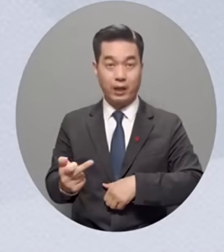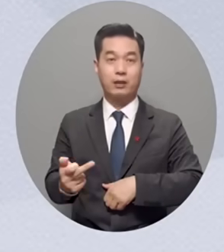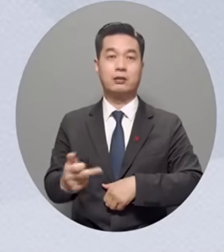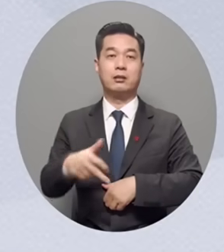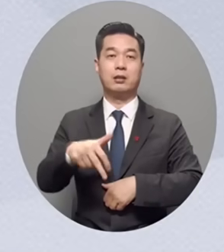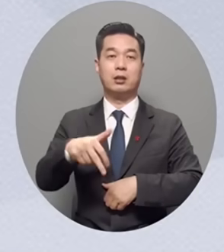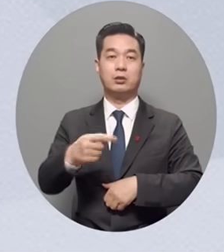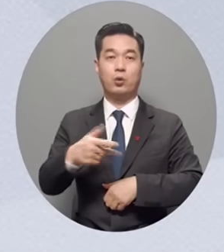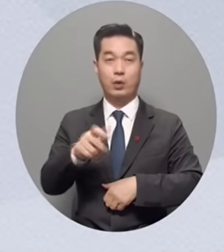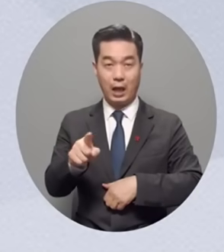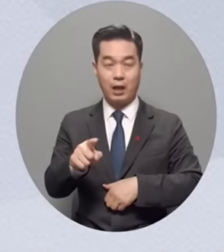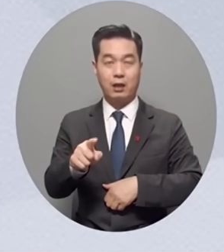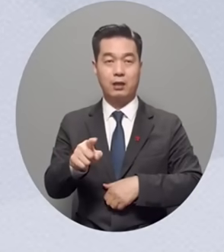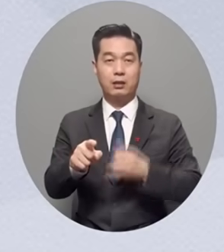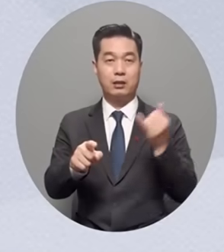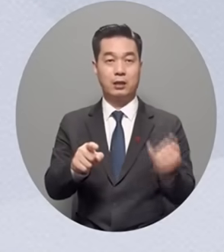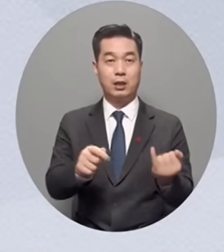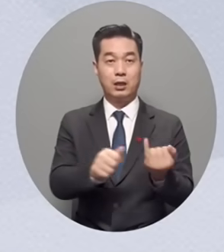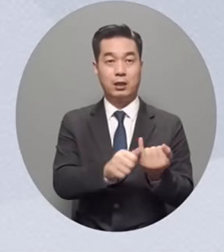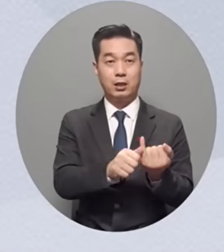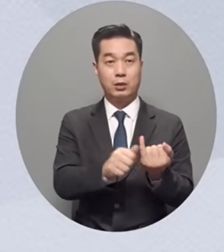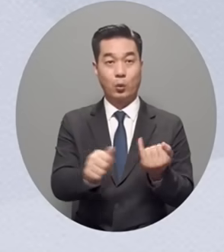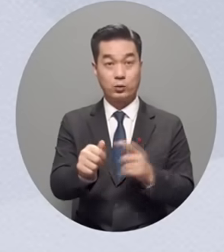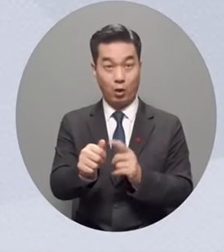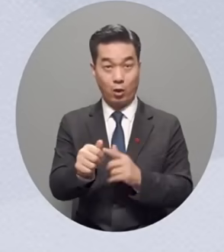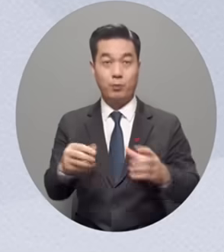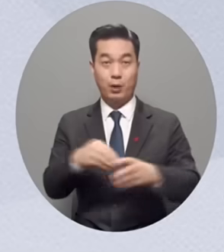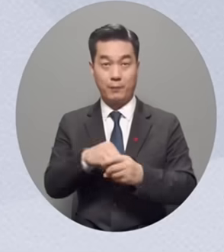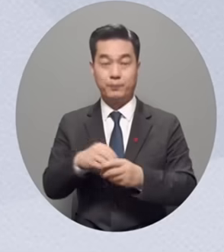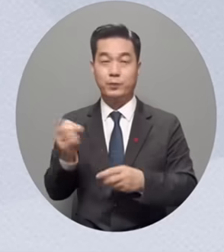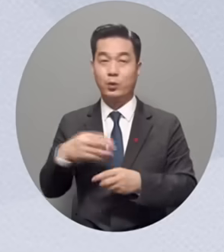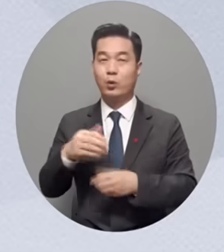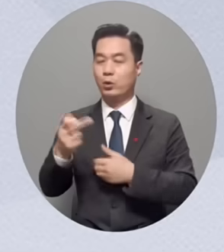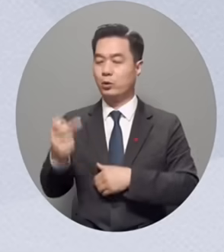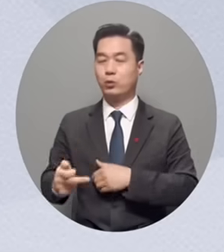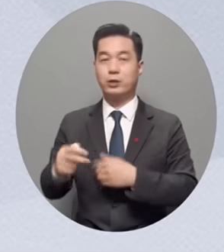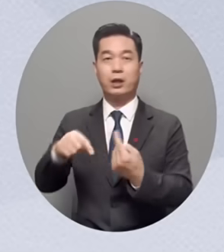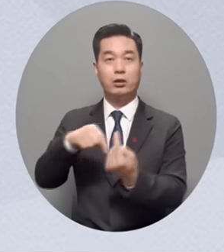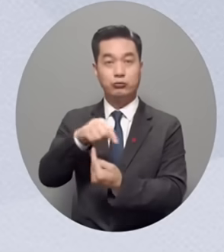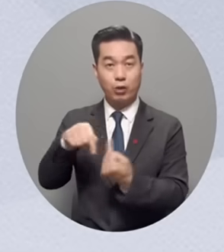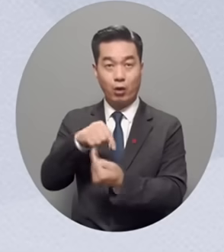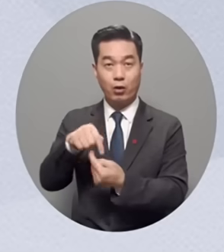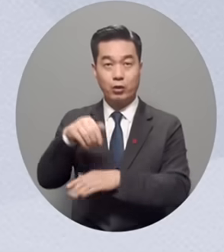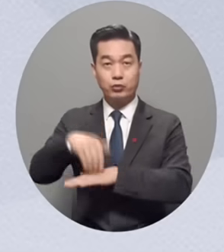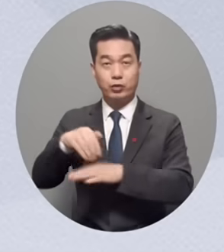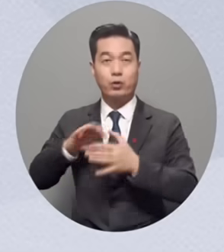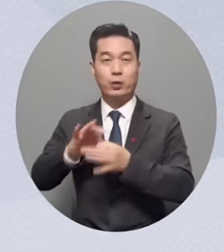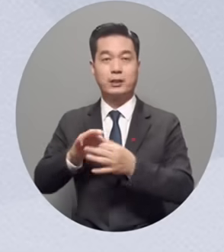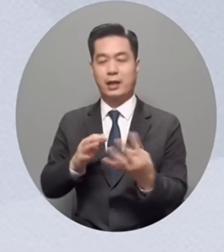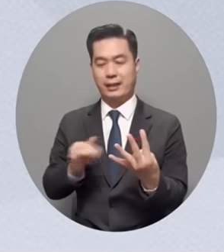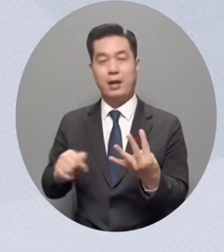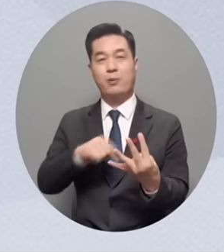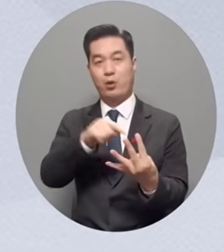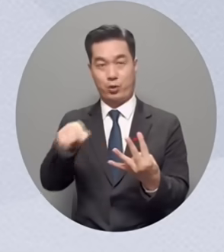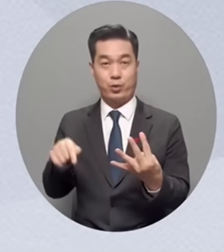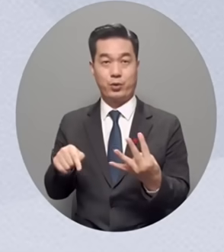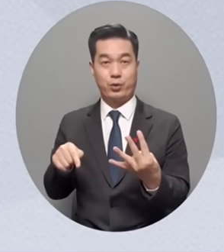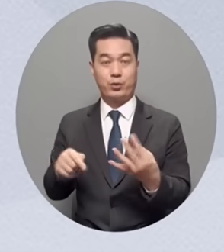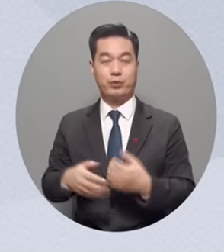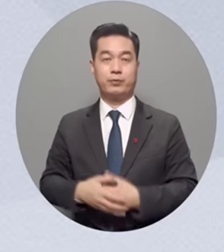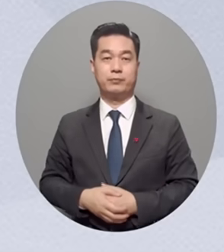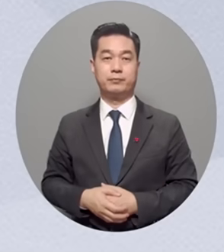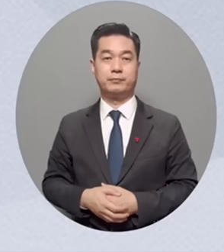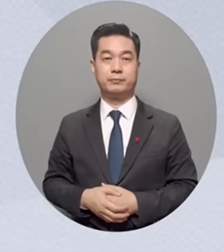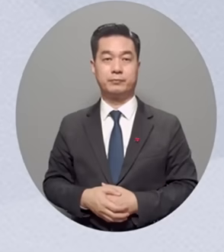등 가족 4명, 그리고 류 위원장의 동생이 운영하는 수련원과 관계 있는 인물 등 5명이 민원을 넣은 겁니다.